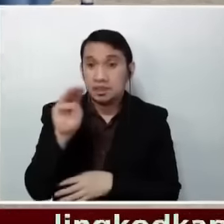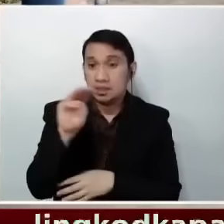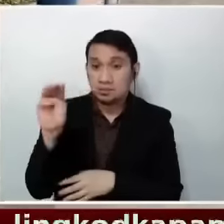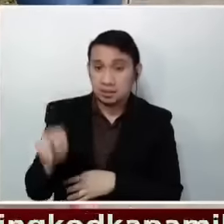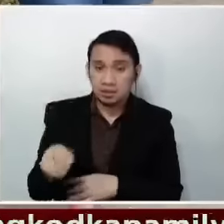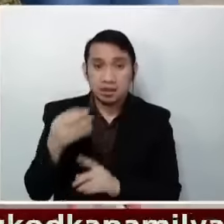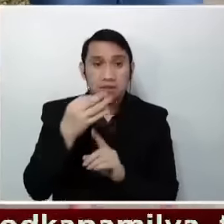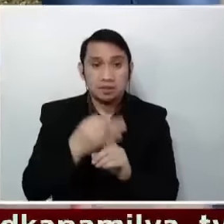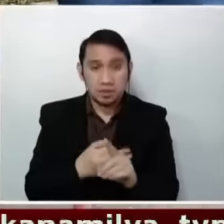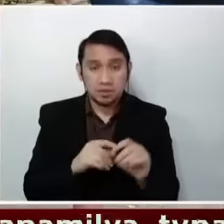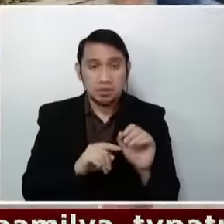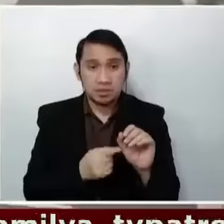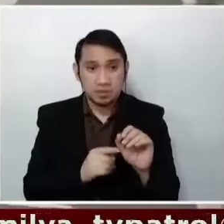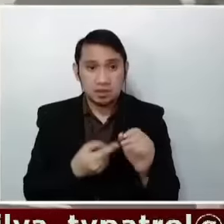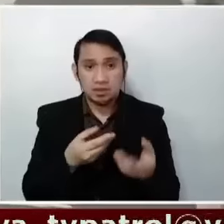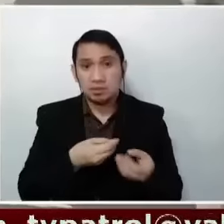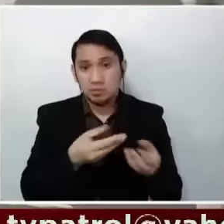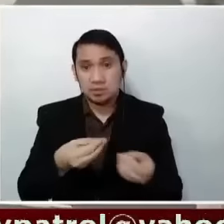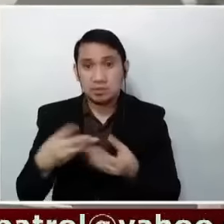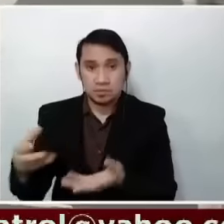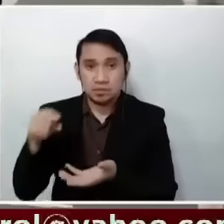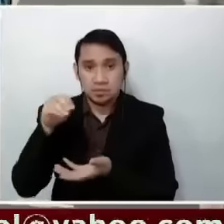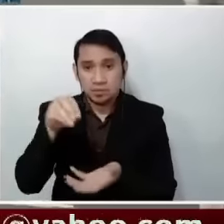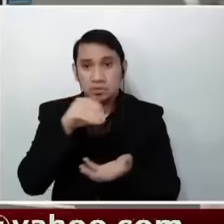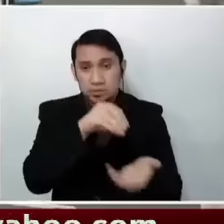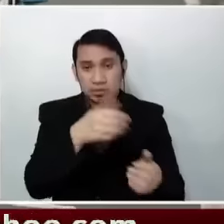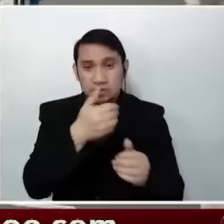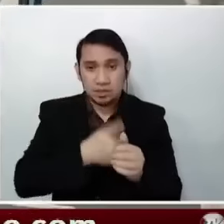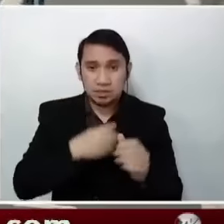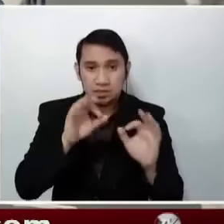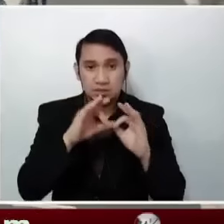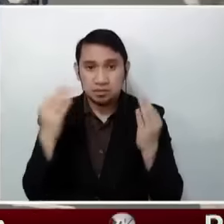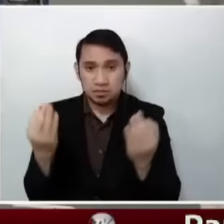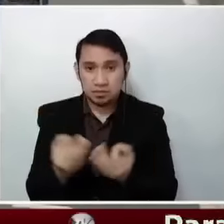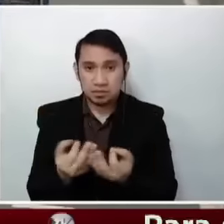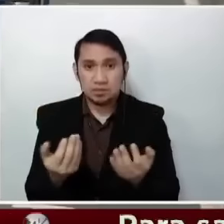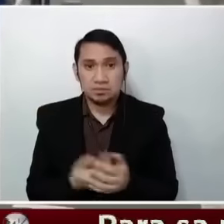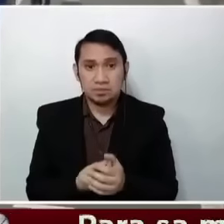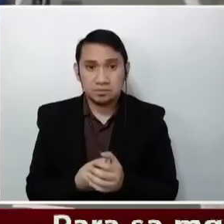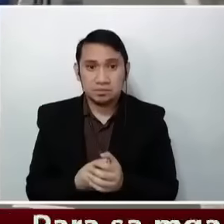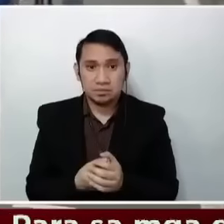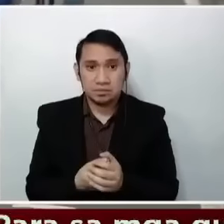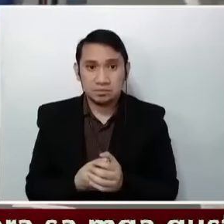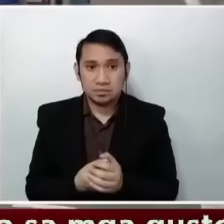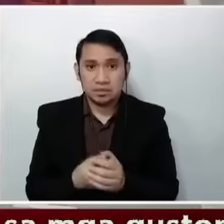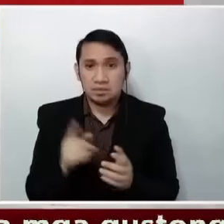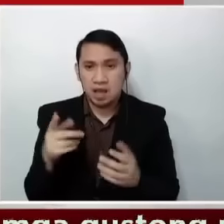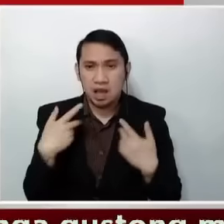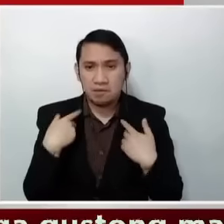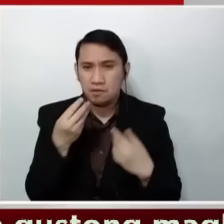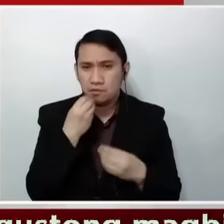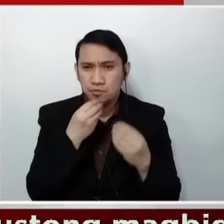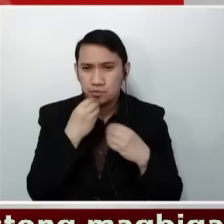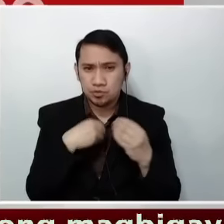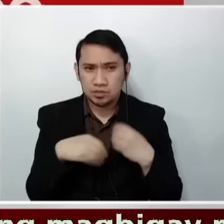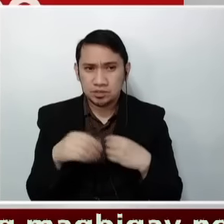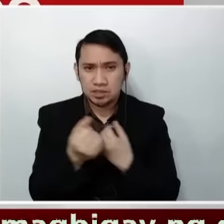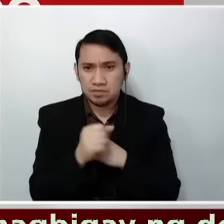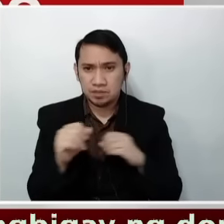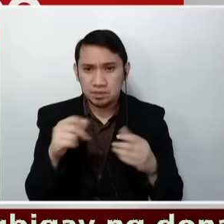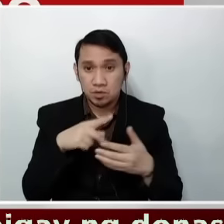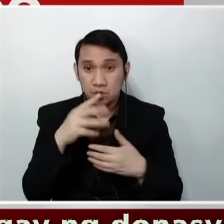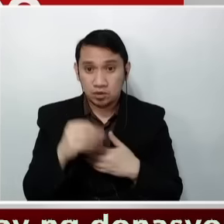pa nila sinimula ng buwan ng pamamahagi ng food box sa bawat pamilya Manileño sa ilalim ng kanilang food security program. Si Vice President